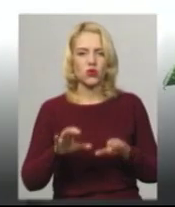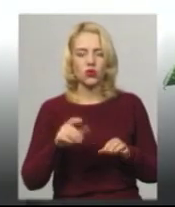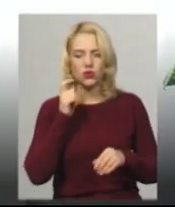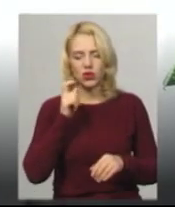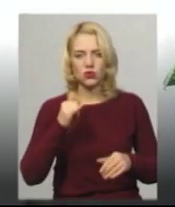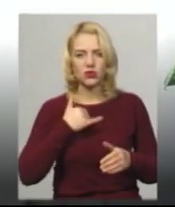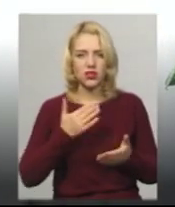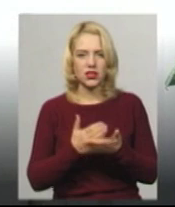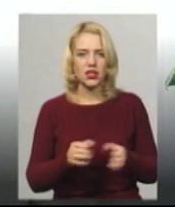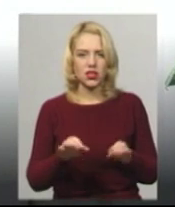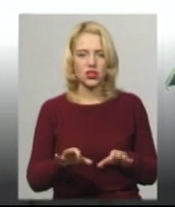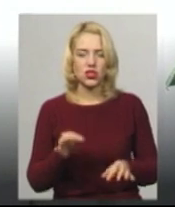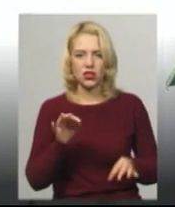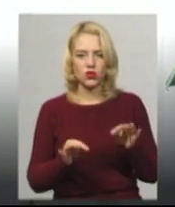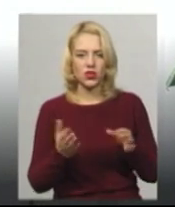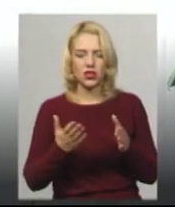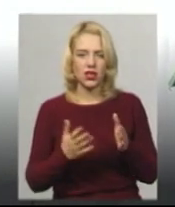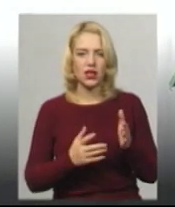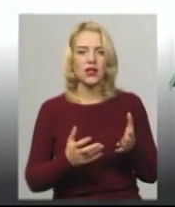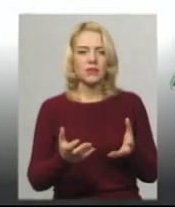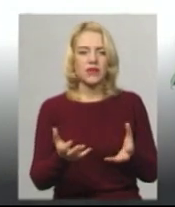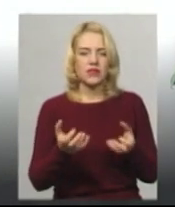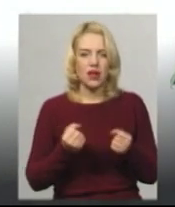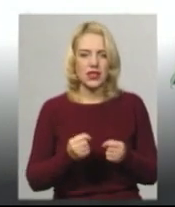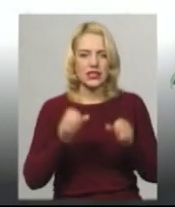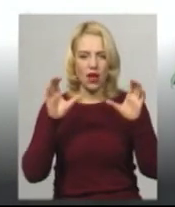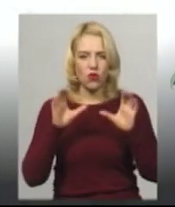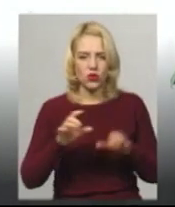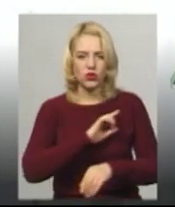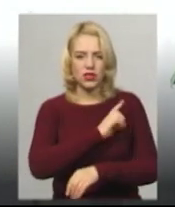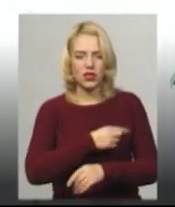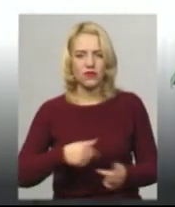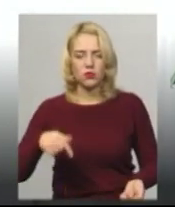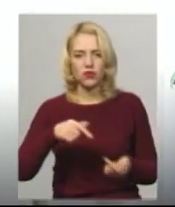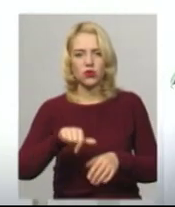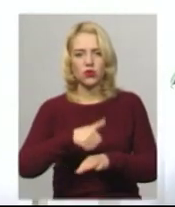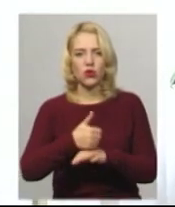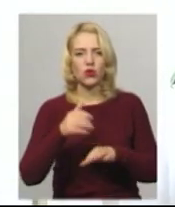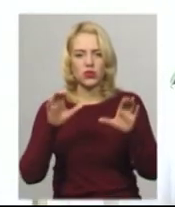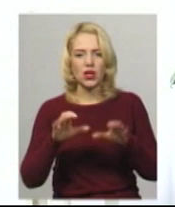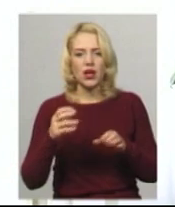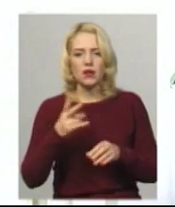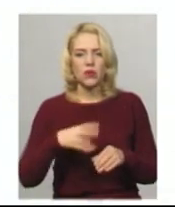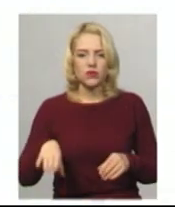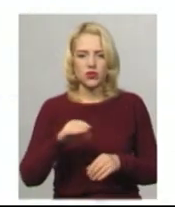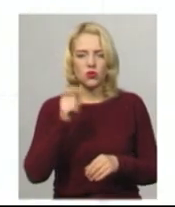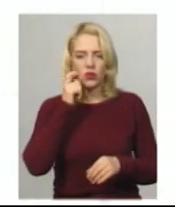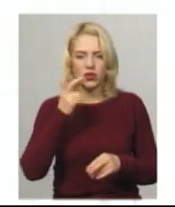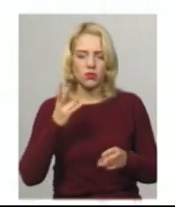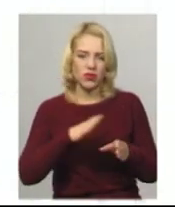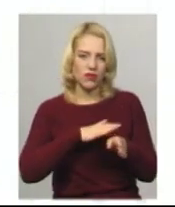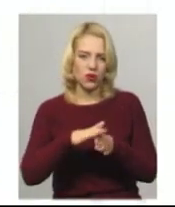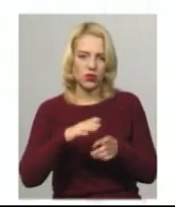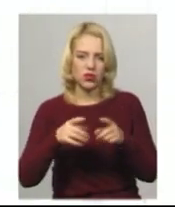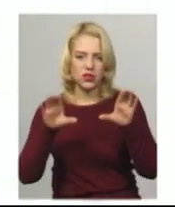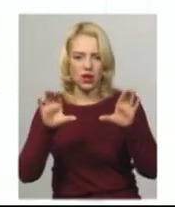набрало законної сили і на сьогодні свіддень є чинне. Відповідно до Конституції, його мають виконувати на всій території України і всіх громадян. Я прошу, на